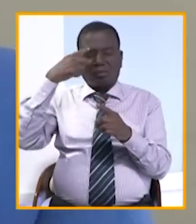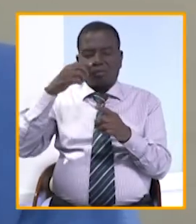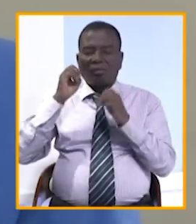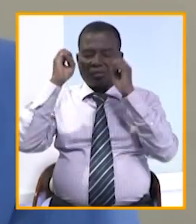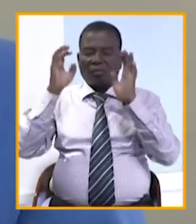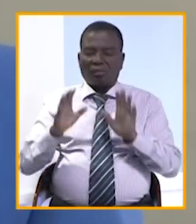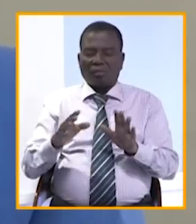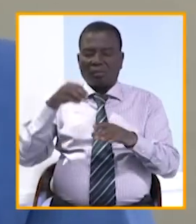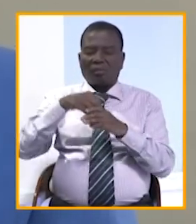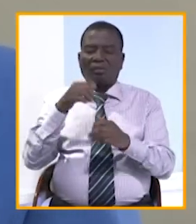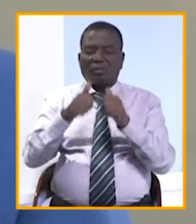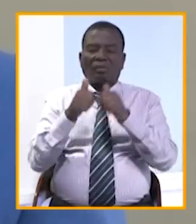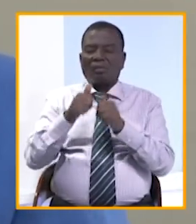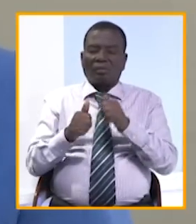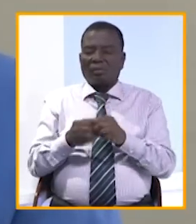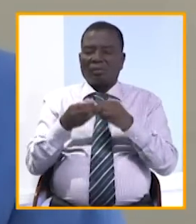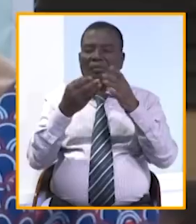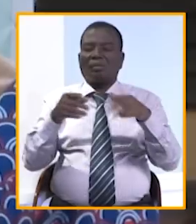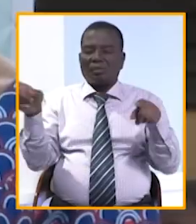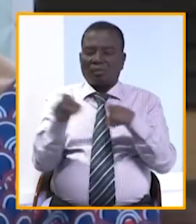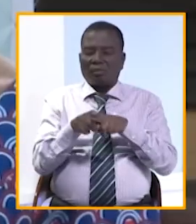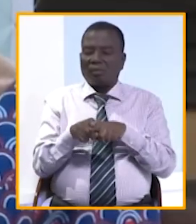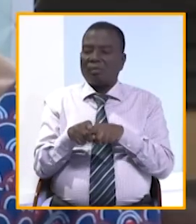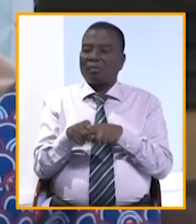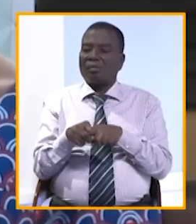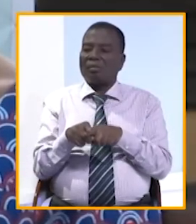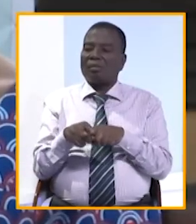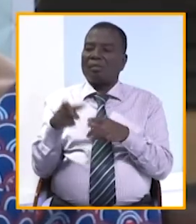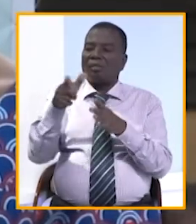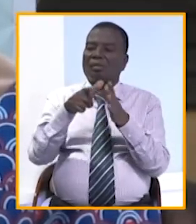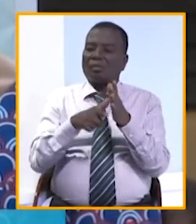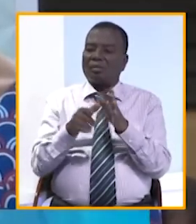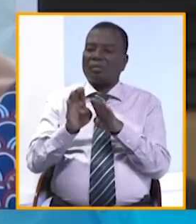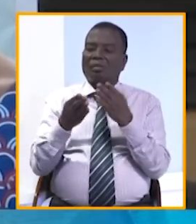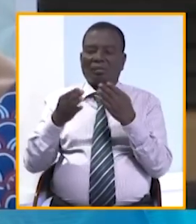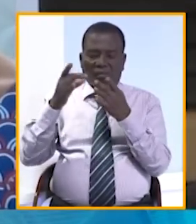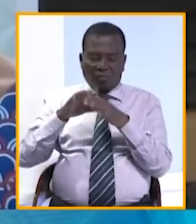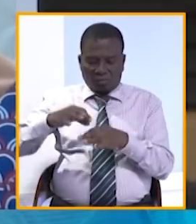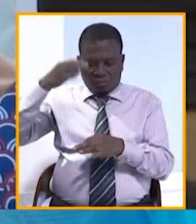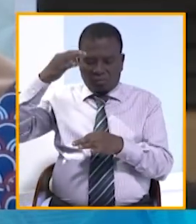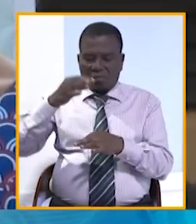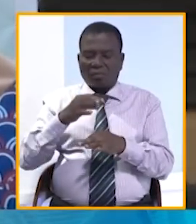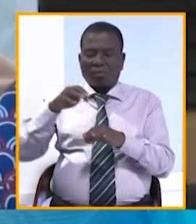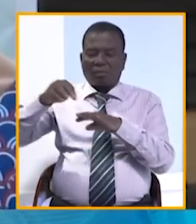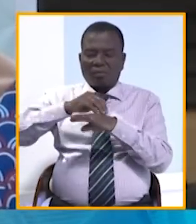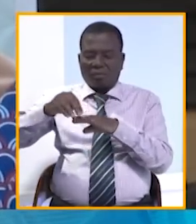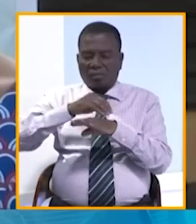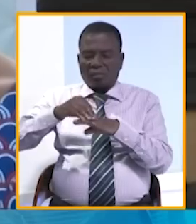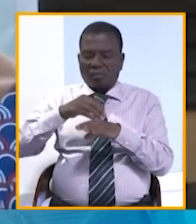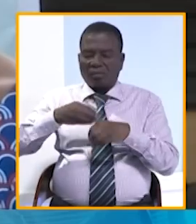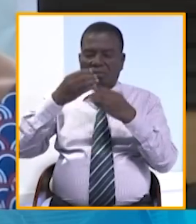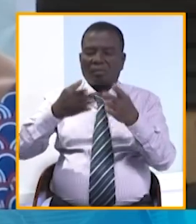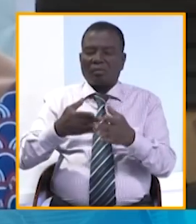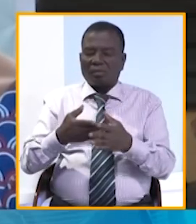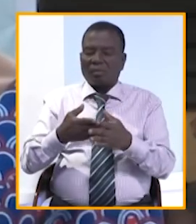guide on développe des stratégies pour faciliter l'enseignement. La lecture ouvre l'esprit, les mathématiques nous donnent